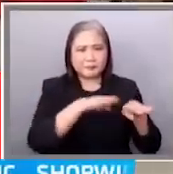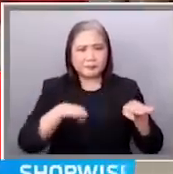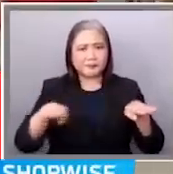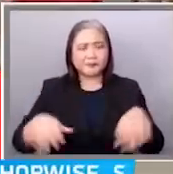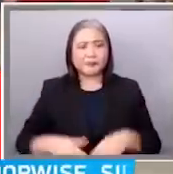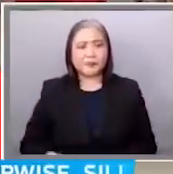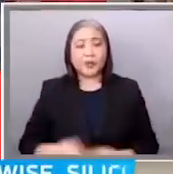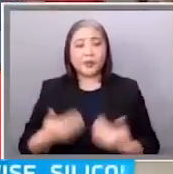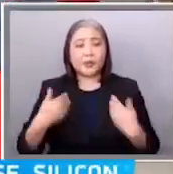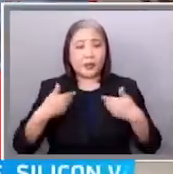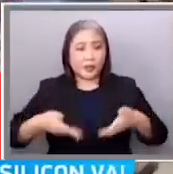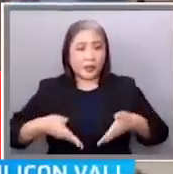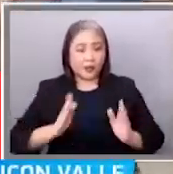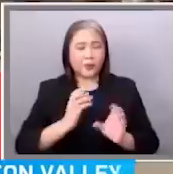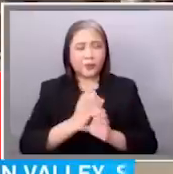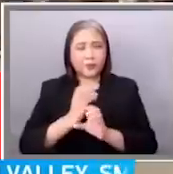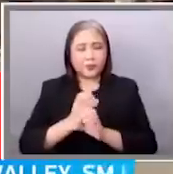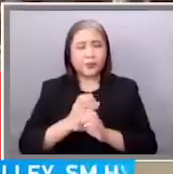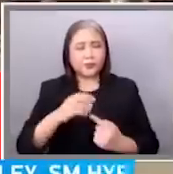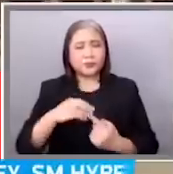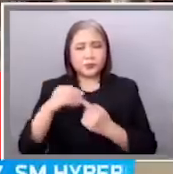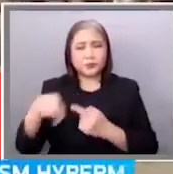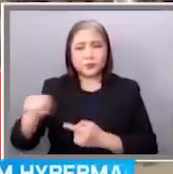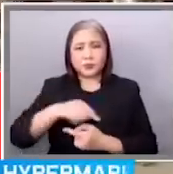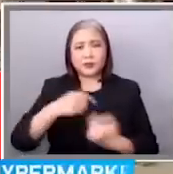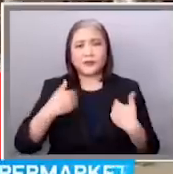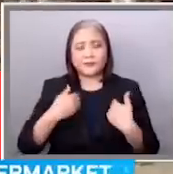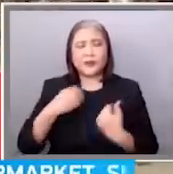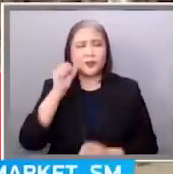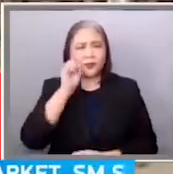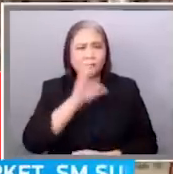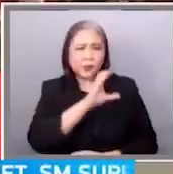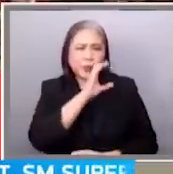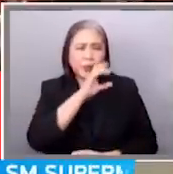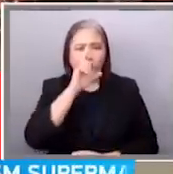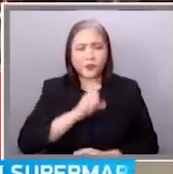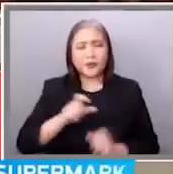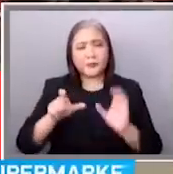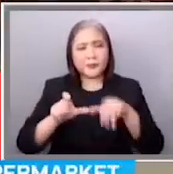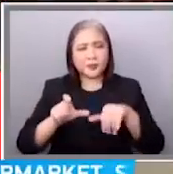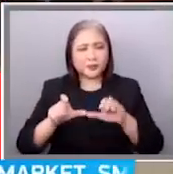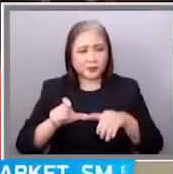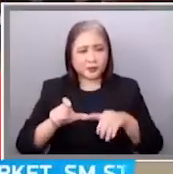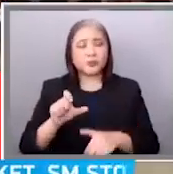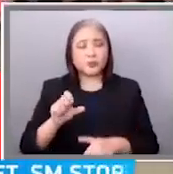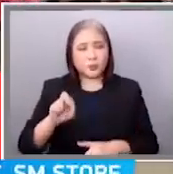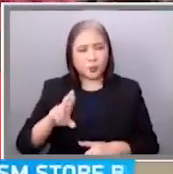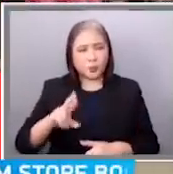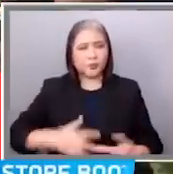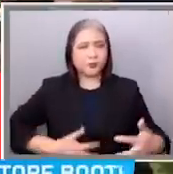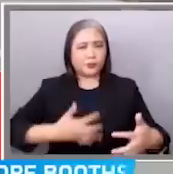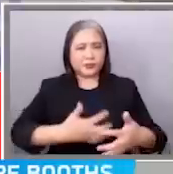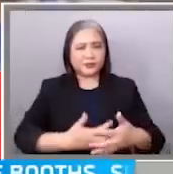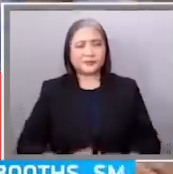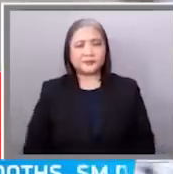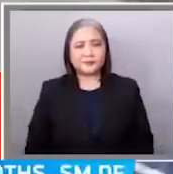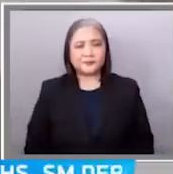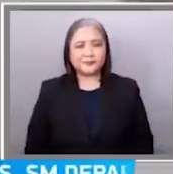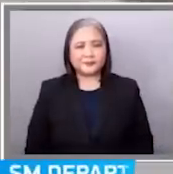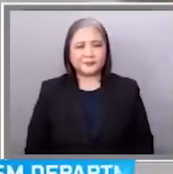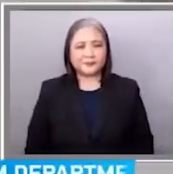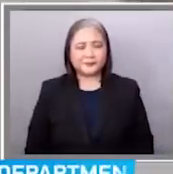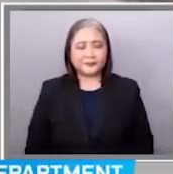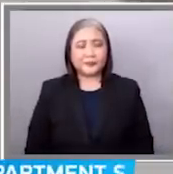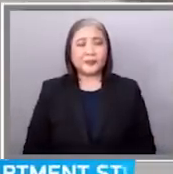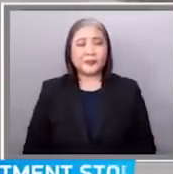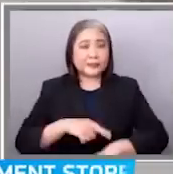na yung may makargang senior citizen, PWD o mga buntis. Rafi, hanggang alas 10 ng gabi bukas itong